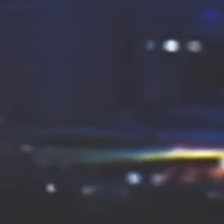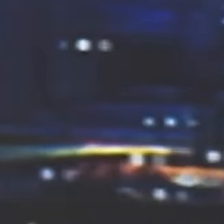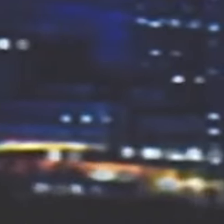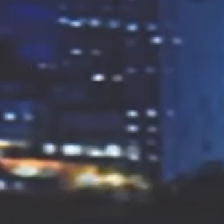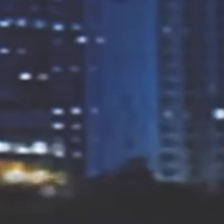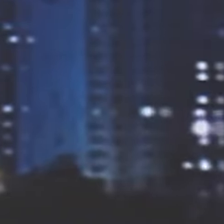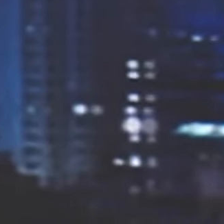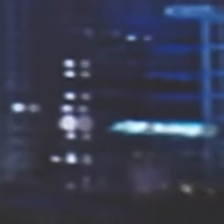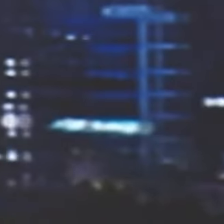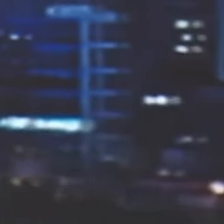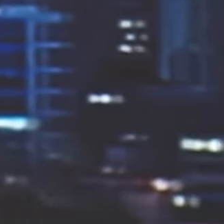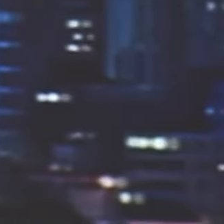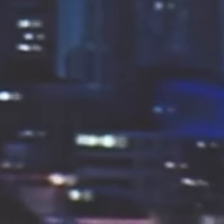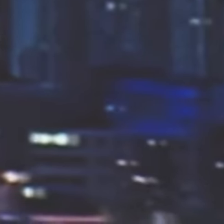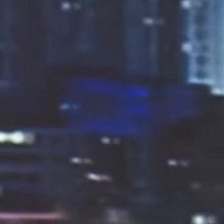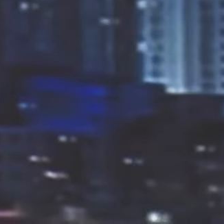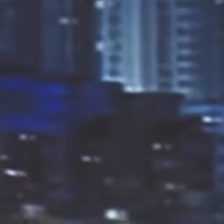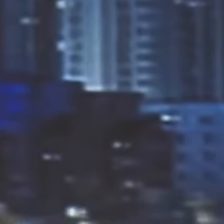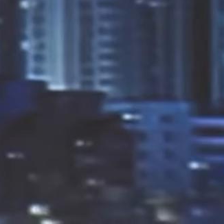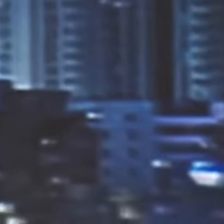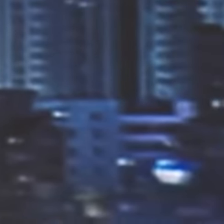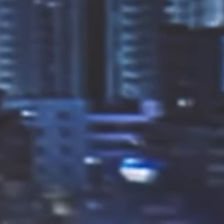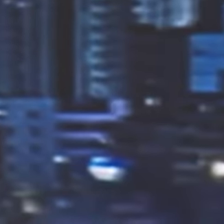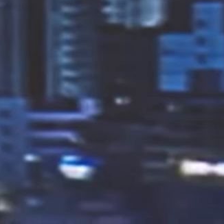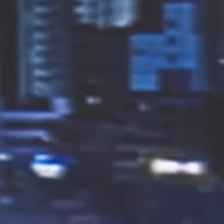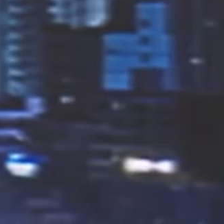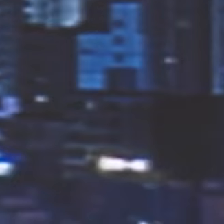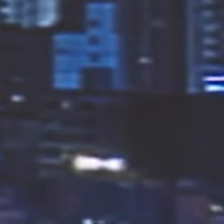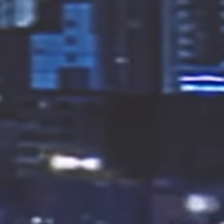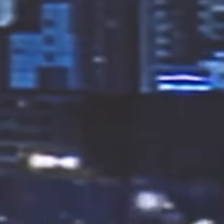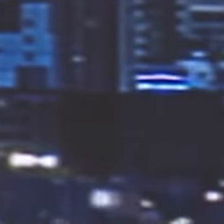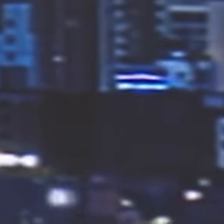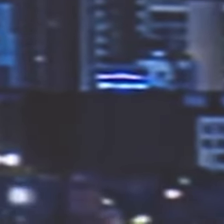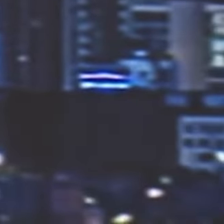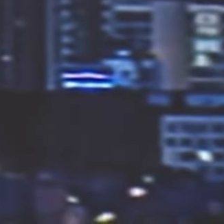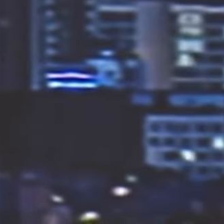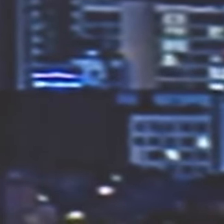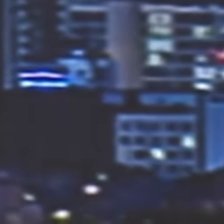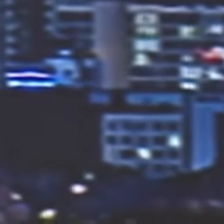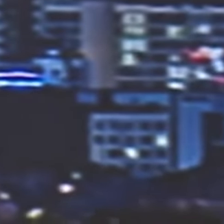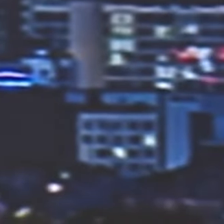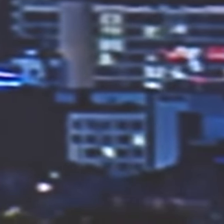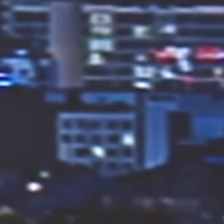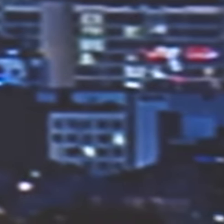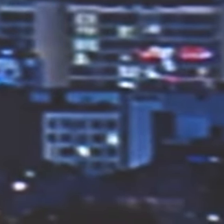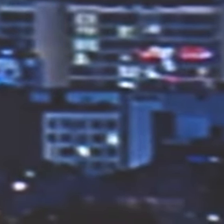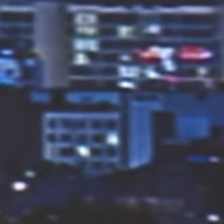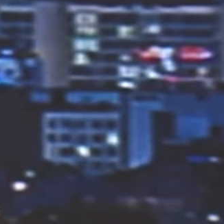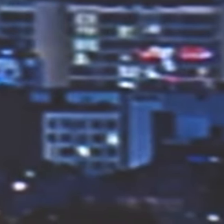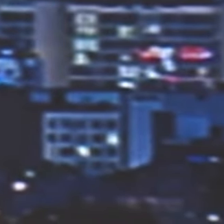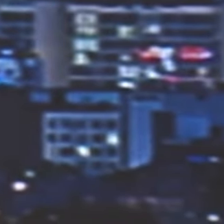JTBC 뉴스를 시청해주신 여러분 고맙습니다. 저희는 저녁 6시 50분 뉴스룸에서 뵙겠습니다.